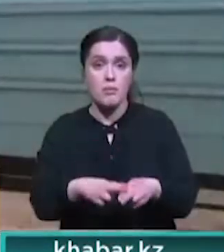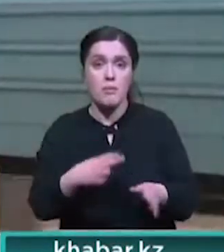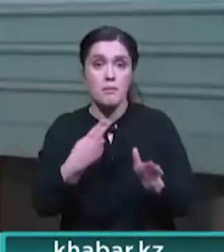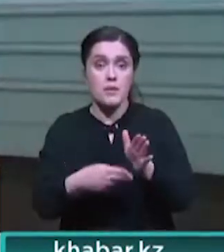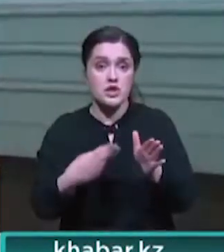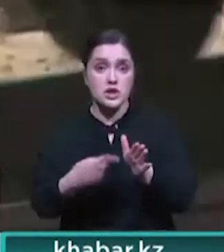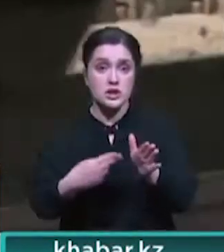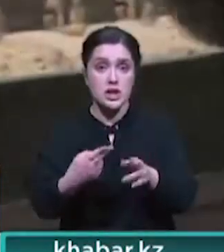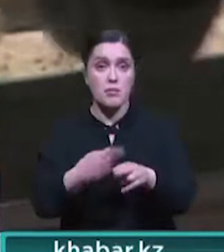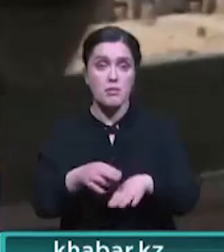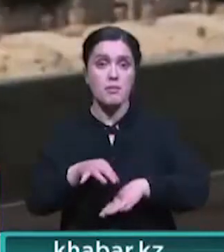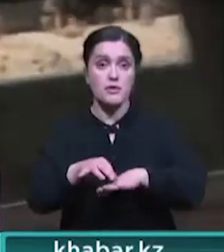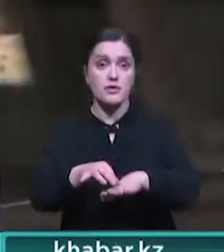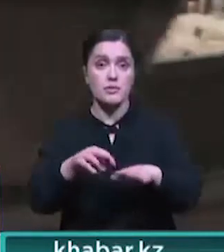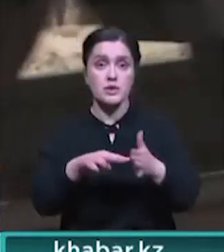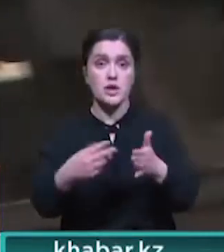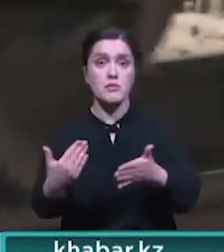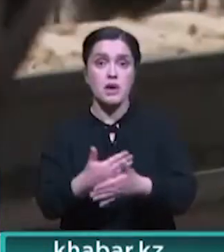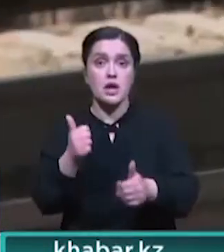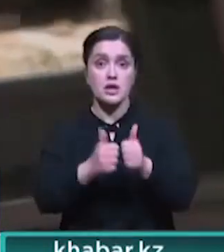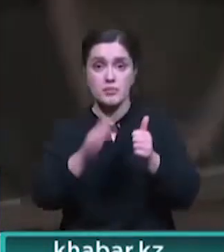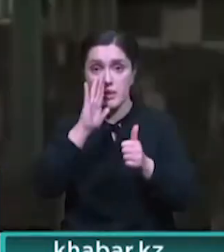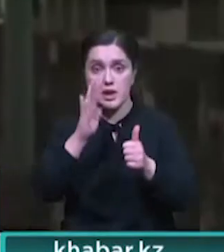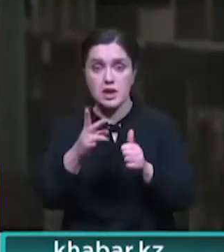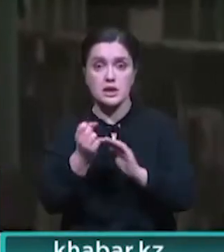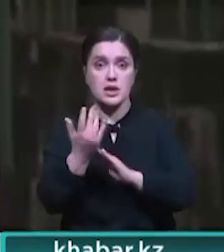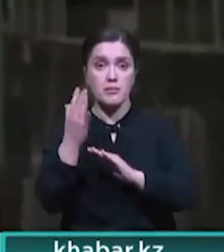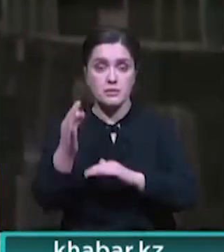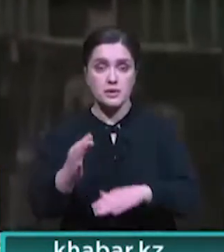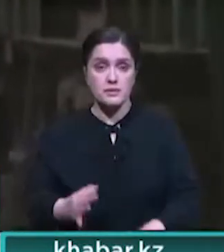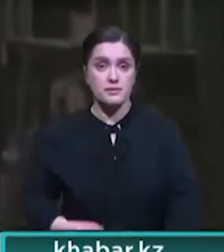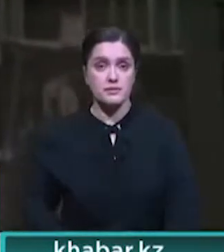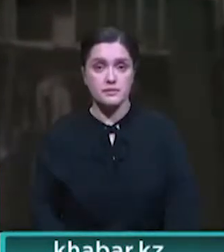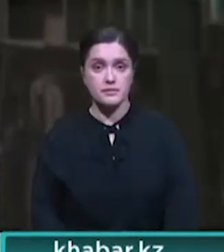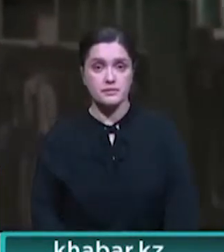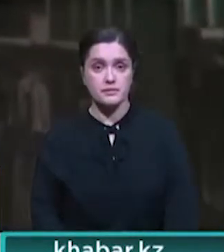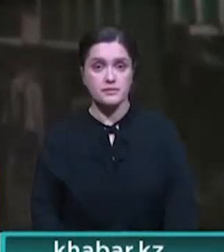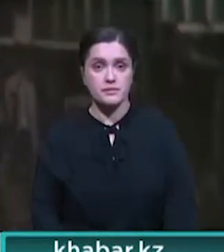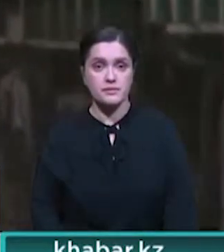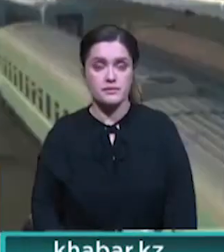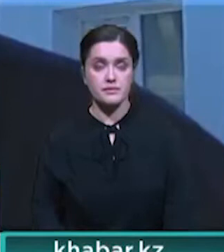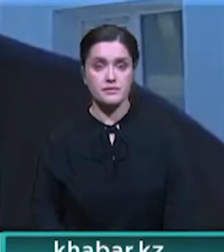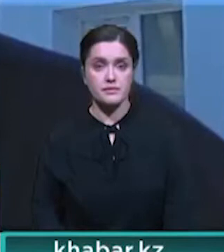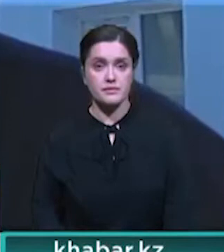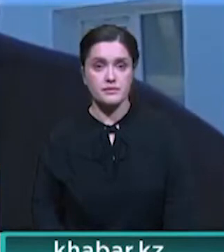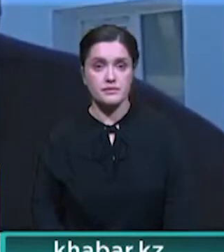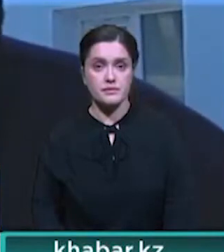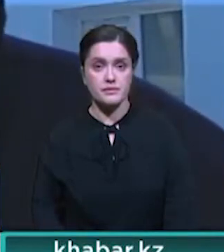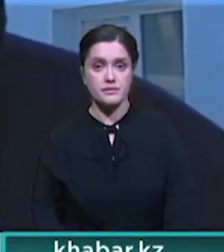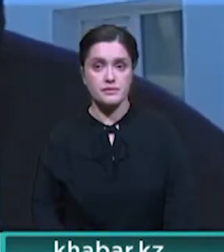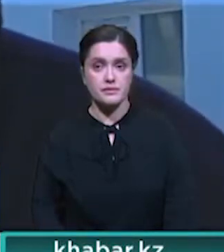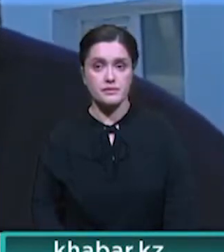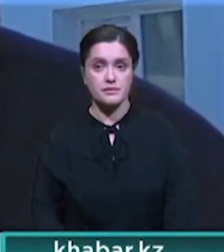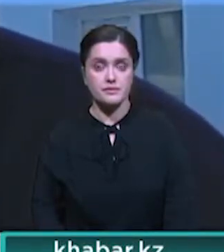парк пассажирских железнодорожных перевозок планируется обновлять каждые пять лет на 15 процентов но купе